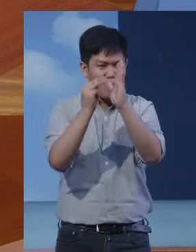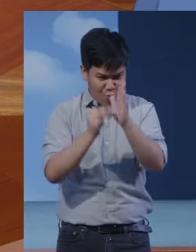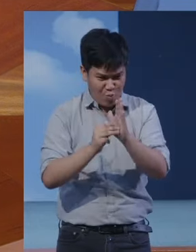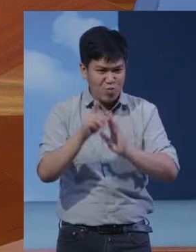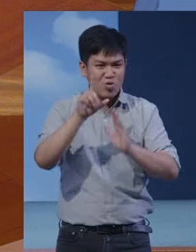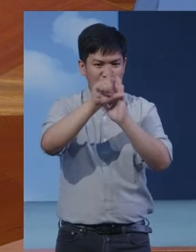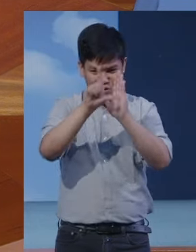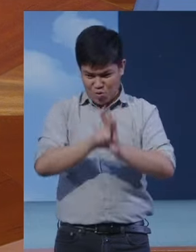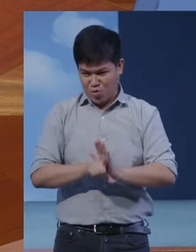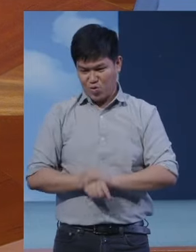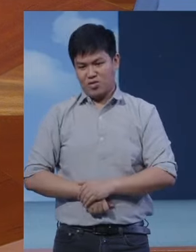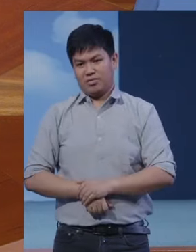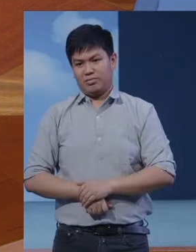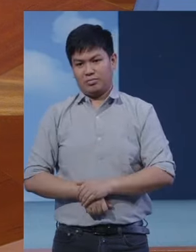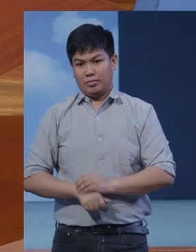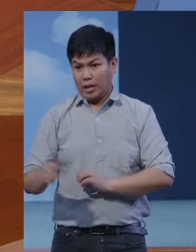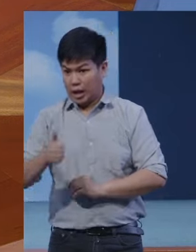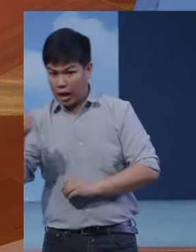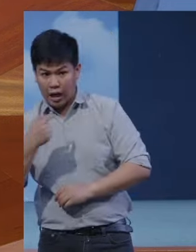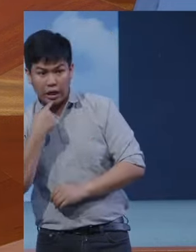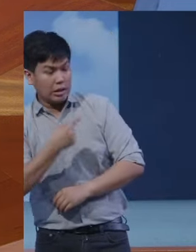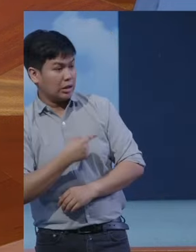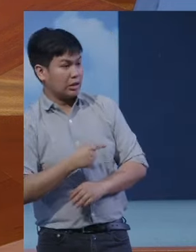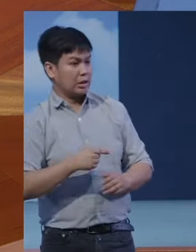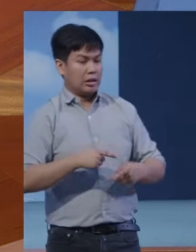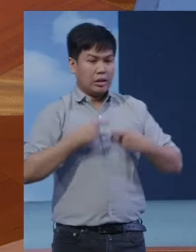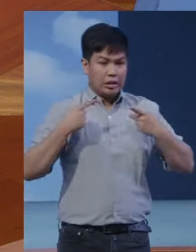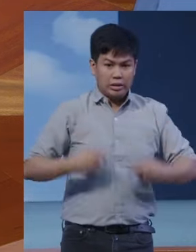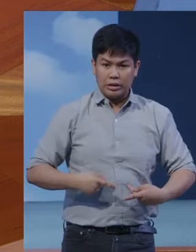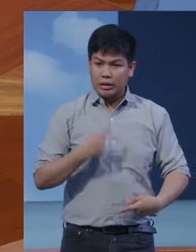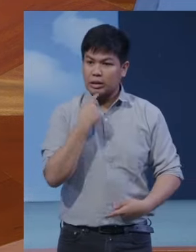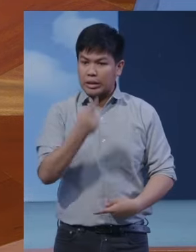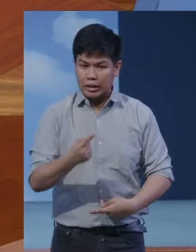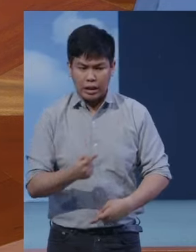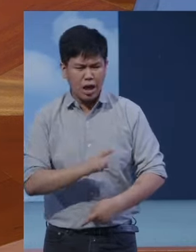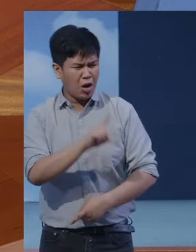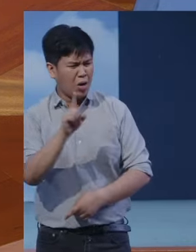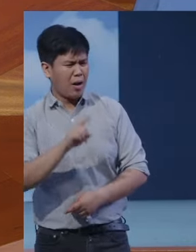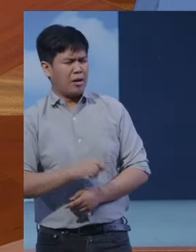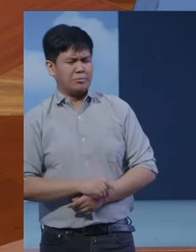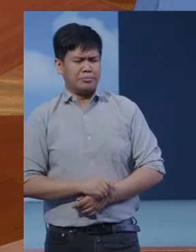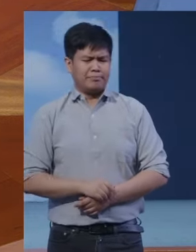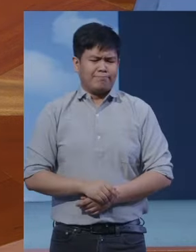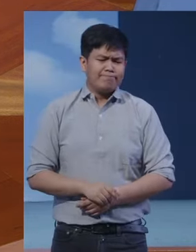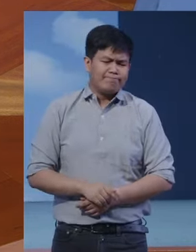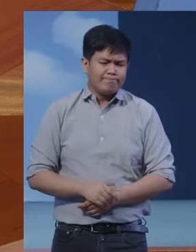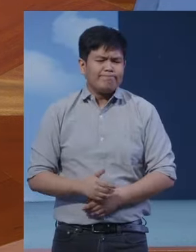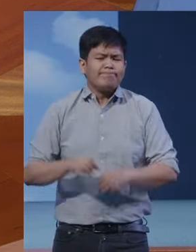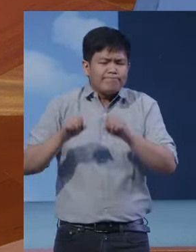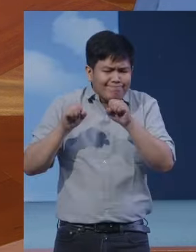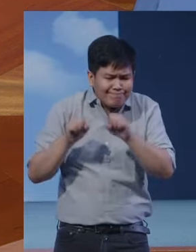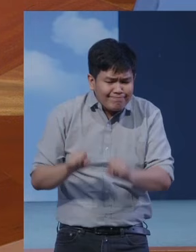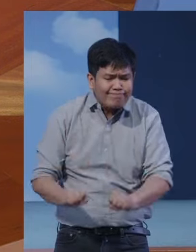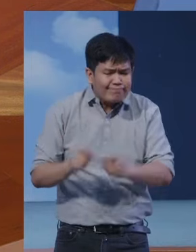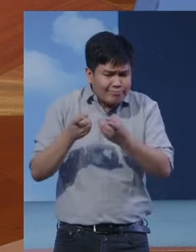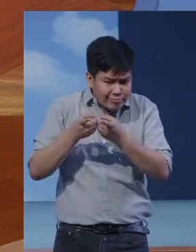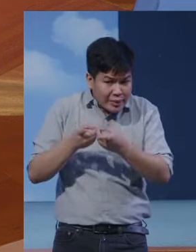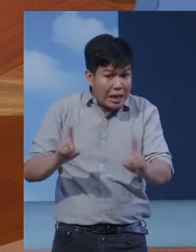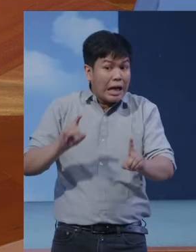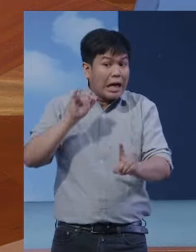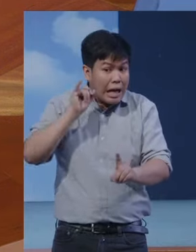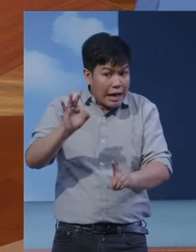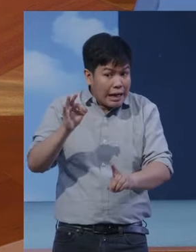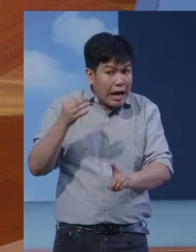mas liberal si helel merong isa pang rabay si akiba ang sabi niya Pwede ka mag-divorce kapag